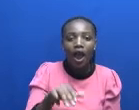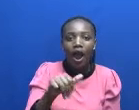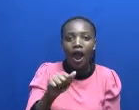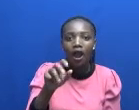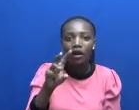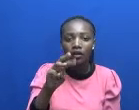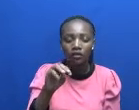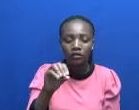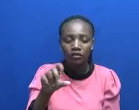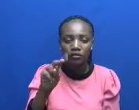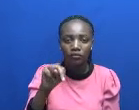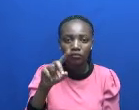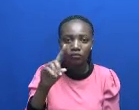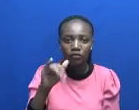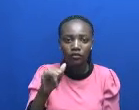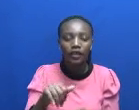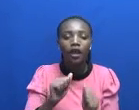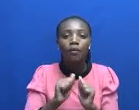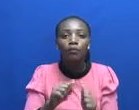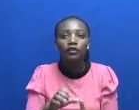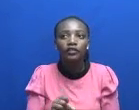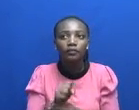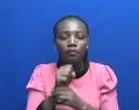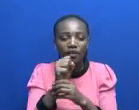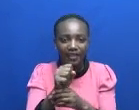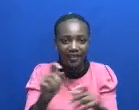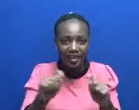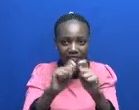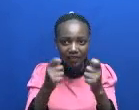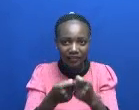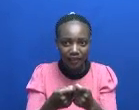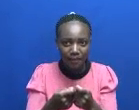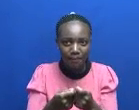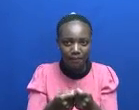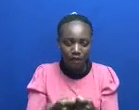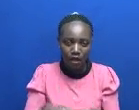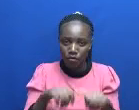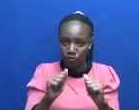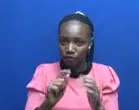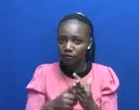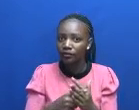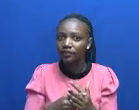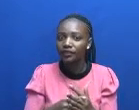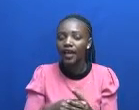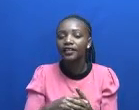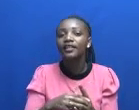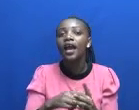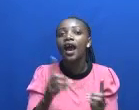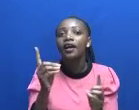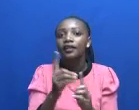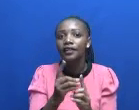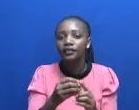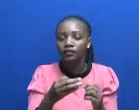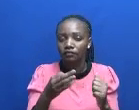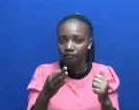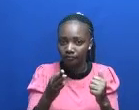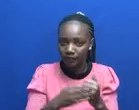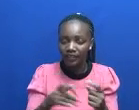kikosi cha shujaa kwenye mechi za kuan nafasi ya kufu mashindano olimpik zit takazo andali kuanzambi